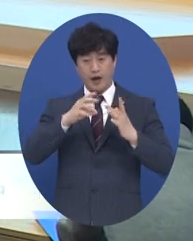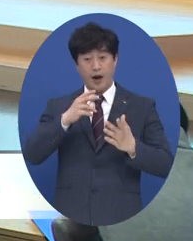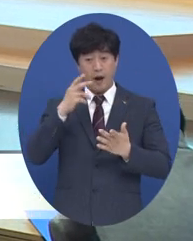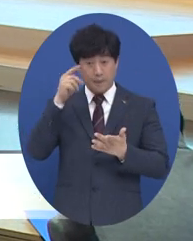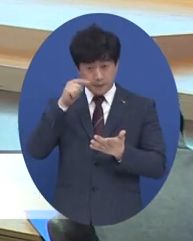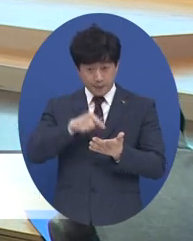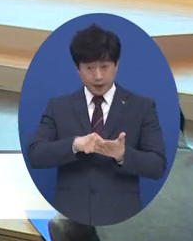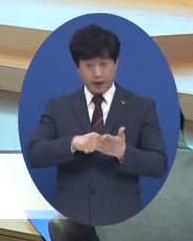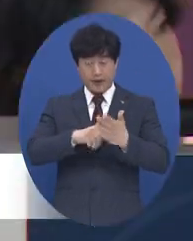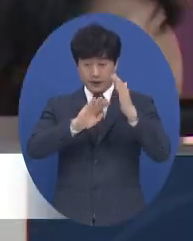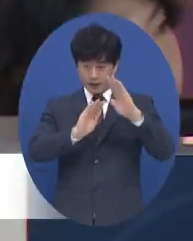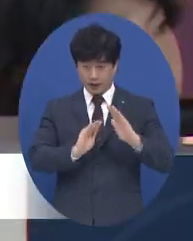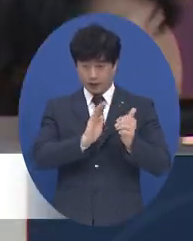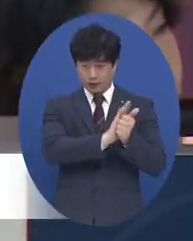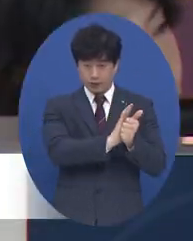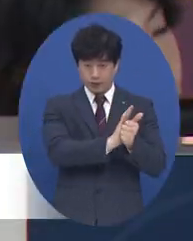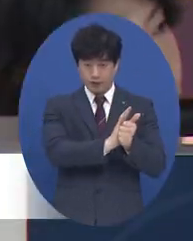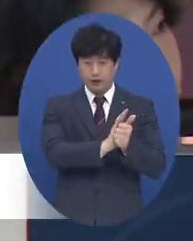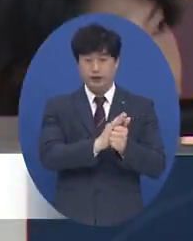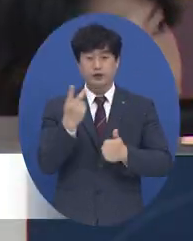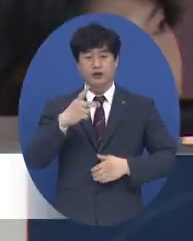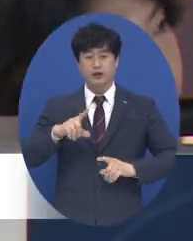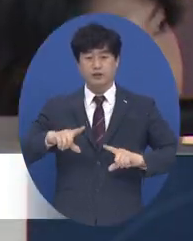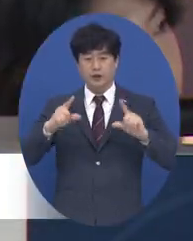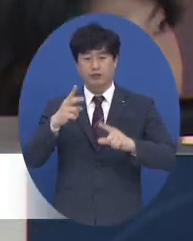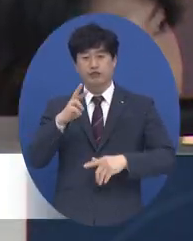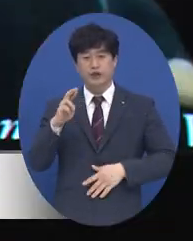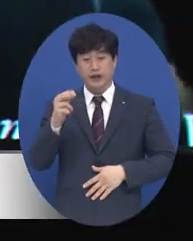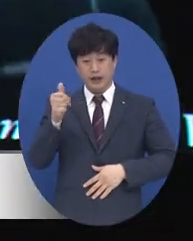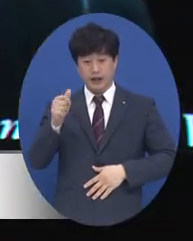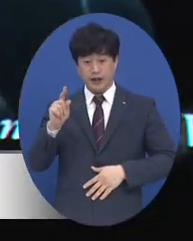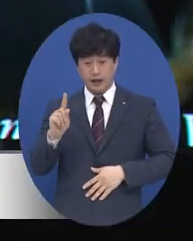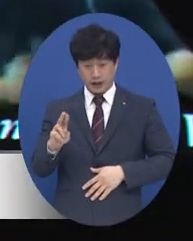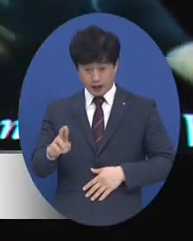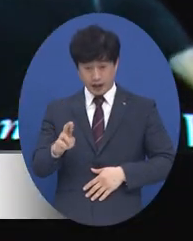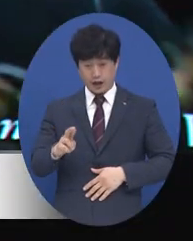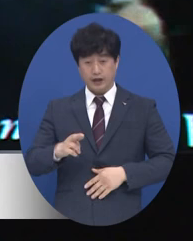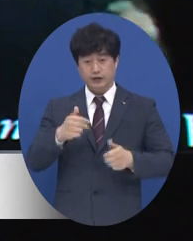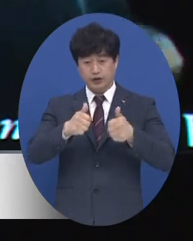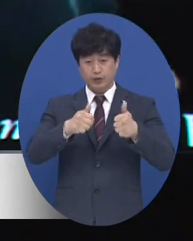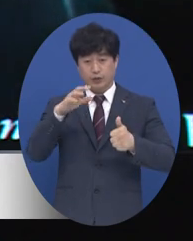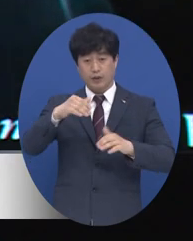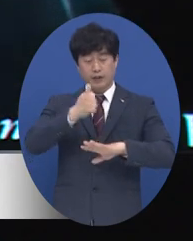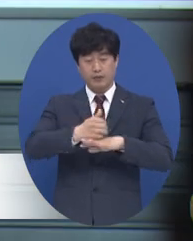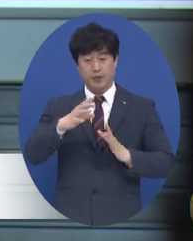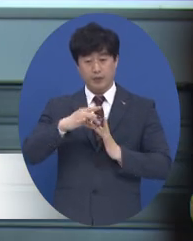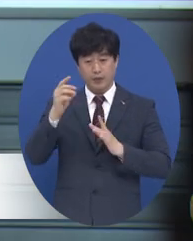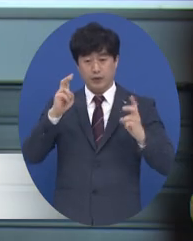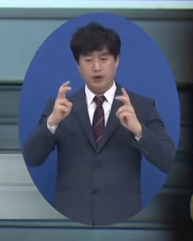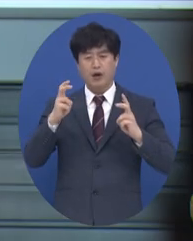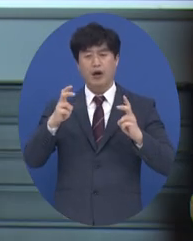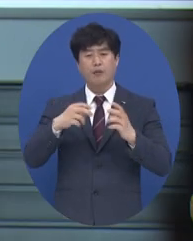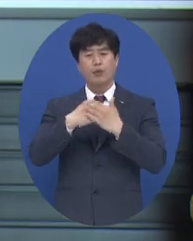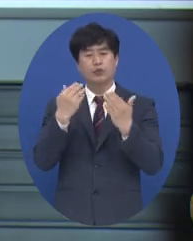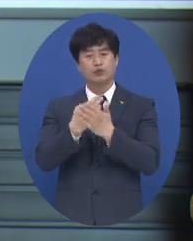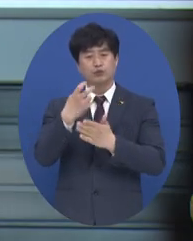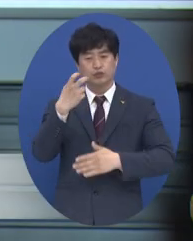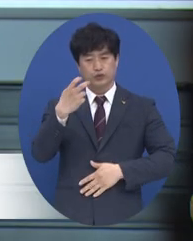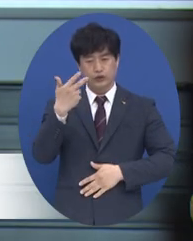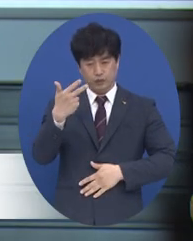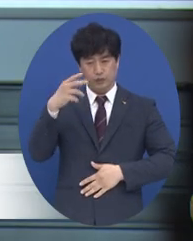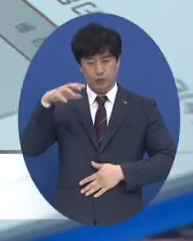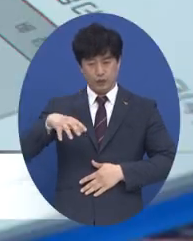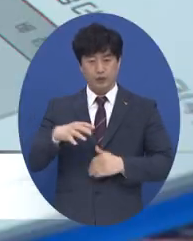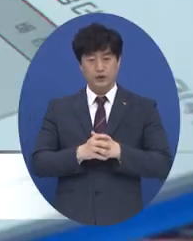단계별로 지원하는 2021 경기 vr 오디션에서 최종 선발된 기업들은 총 숨을 7곳